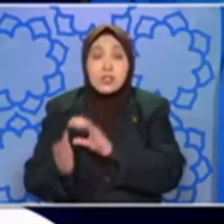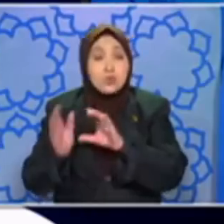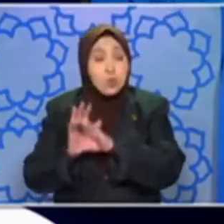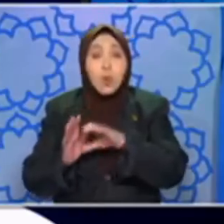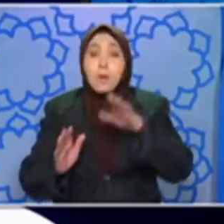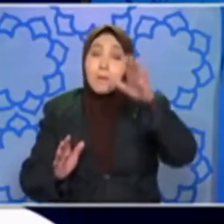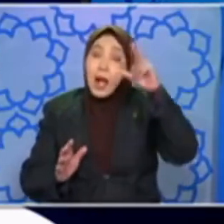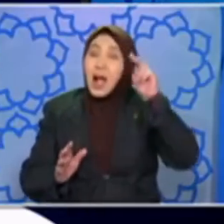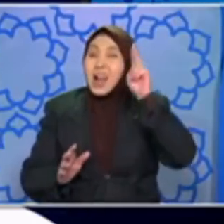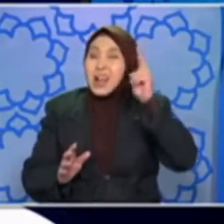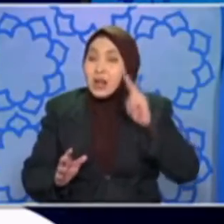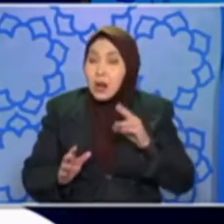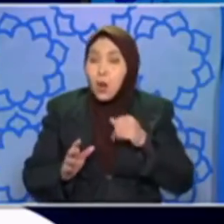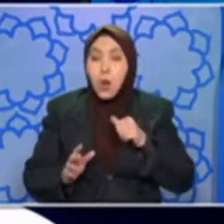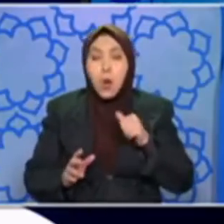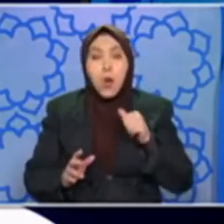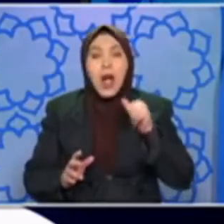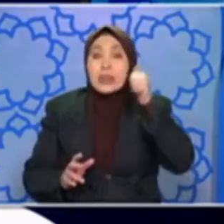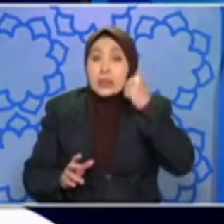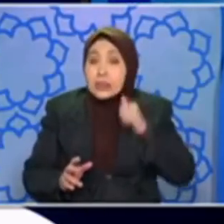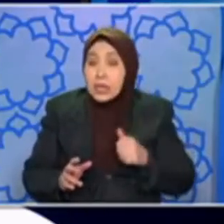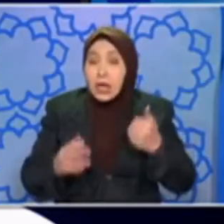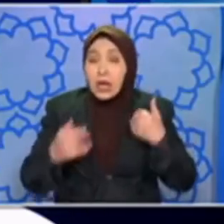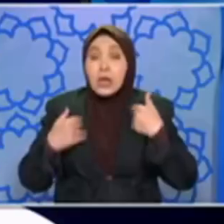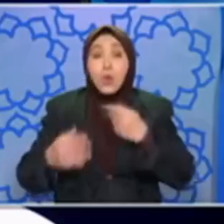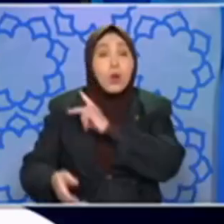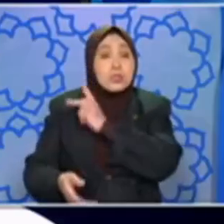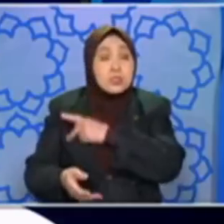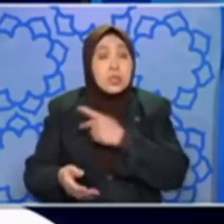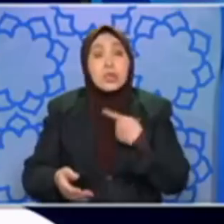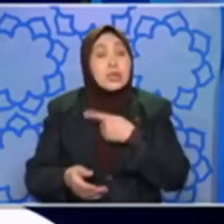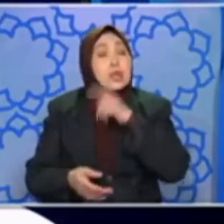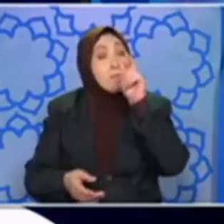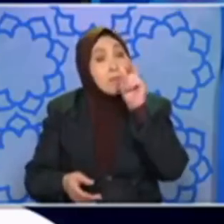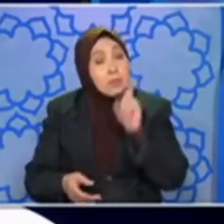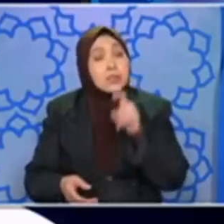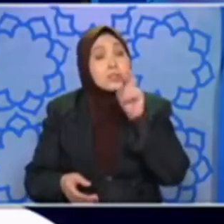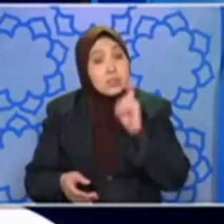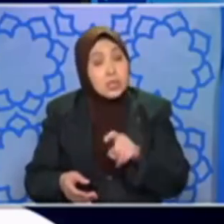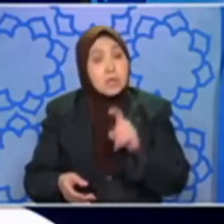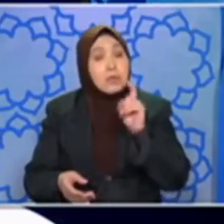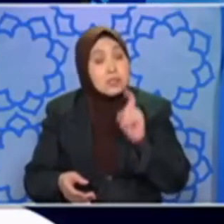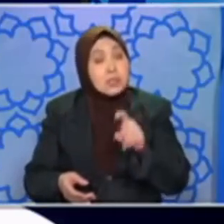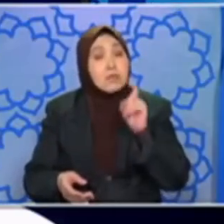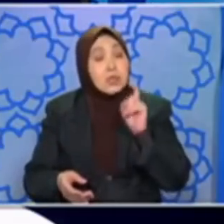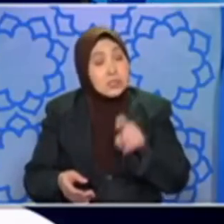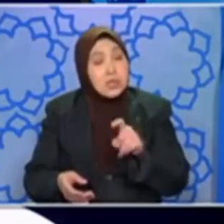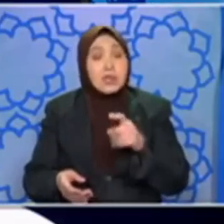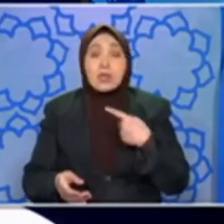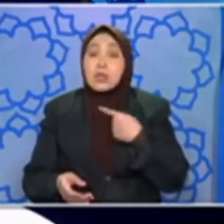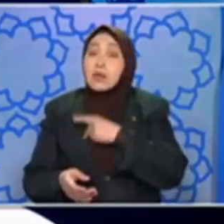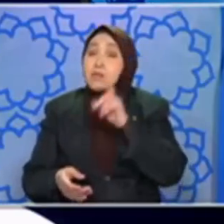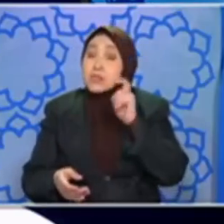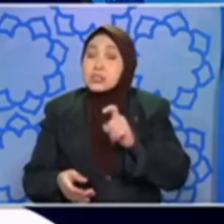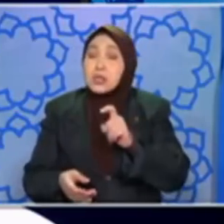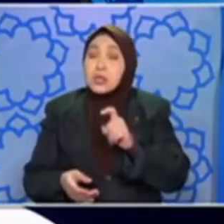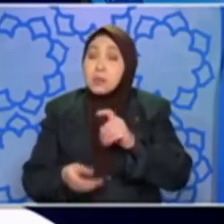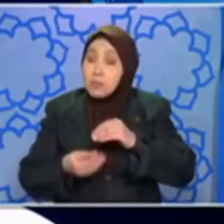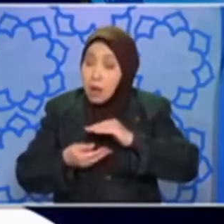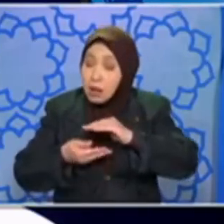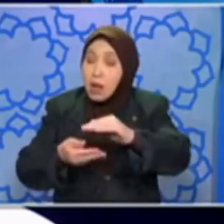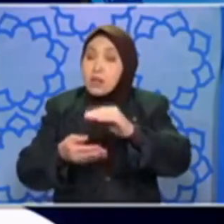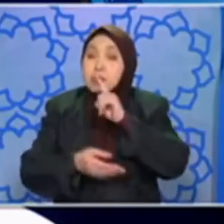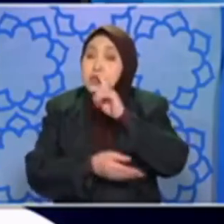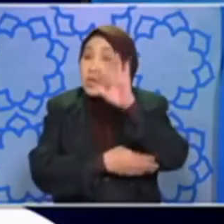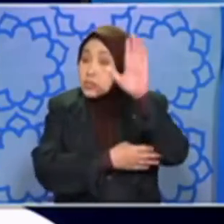saudara ke mak saudara ke, kita ada kuasa, kita kena wa'aufu bil ahd, Ya, kita kena tunaikan janji.